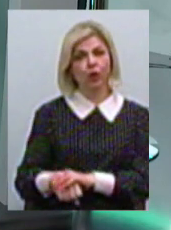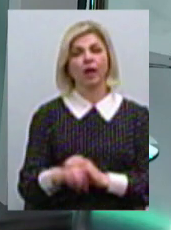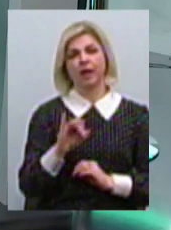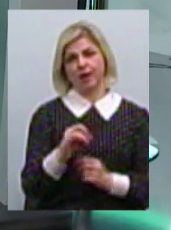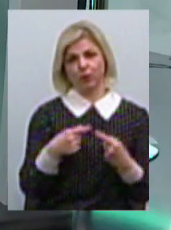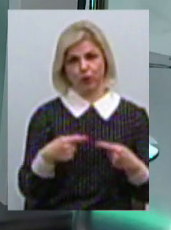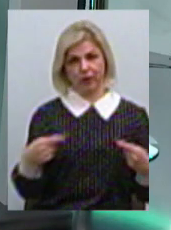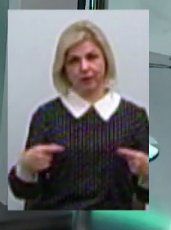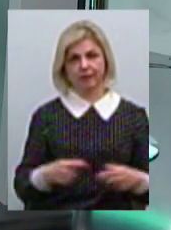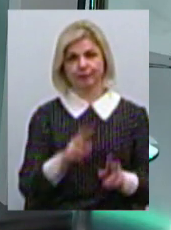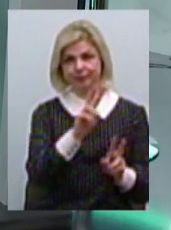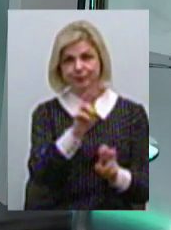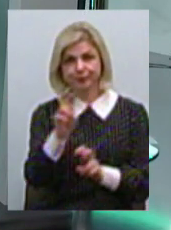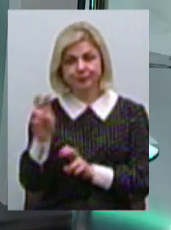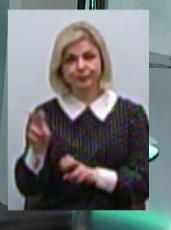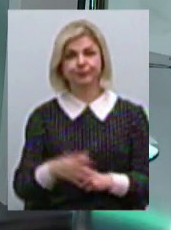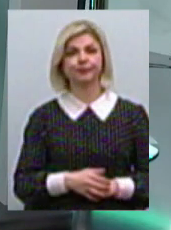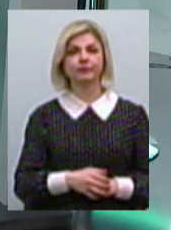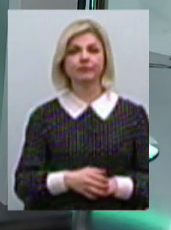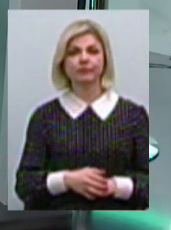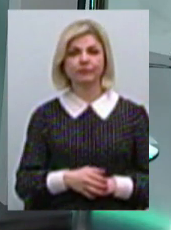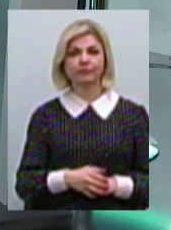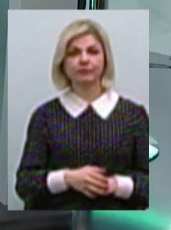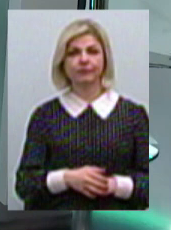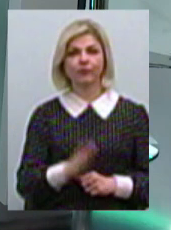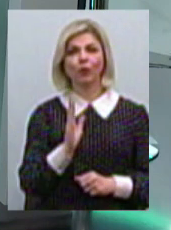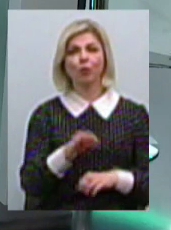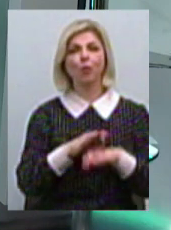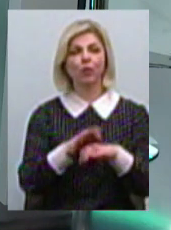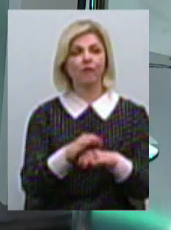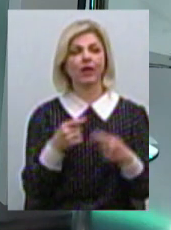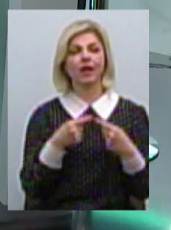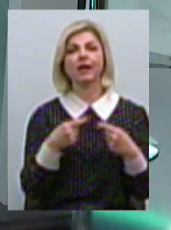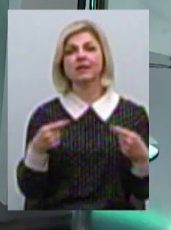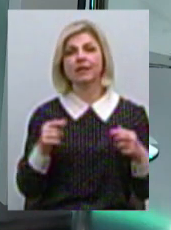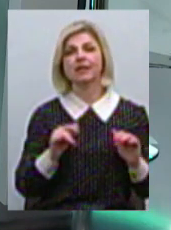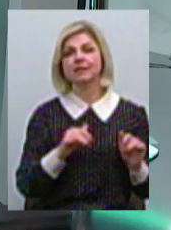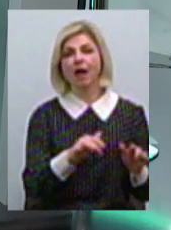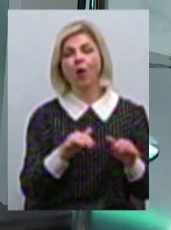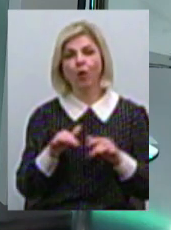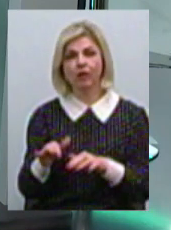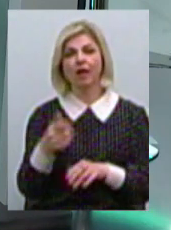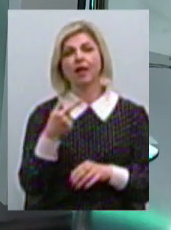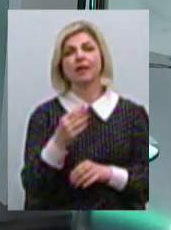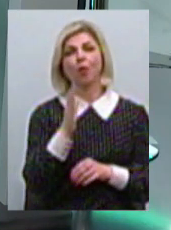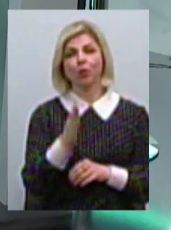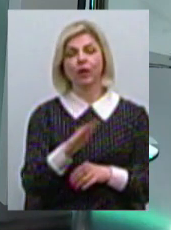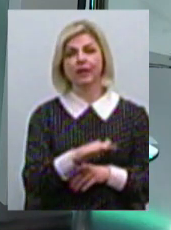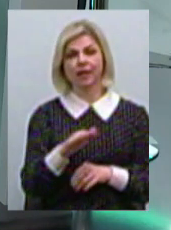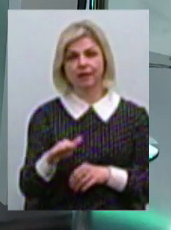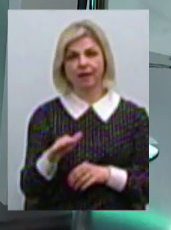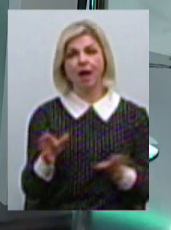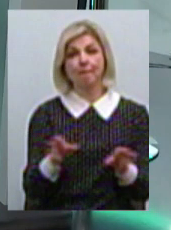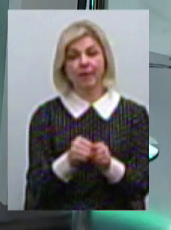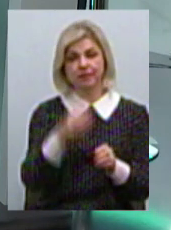інше. Також буде проведено різноманітні заходи, де будуть діти, наприклад, разом